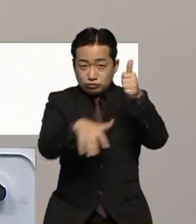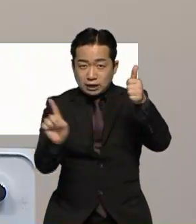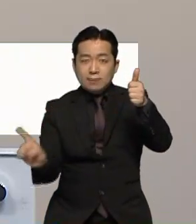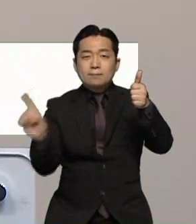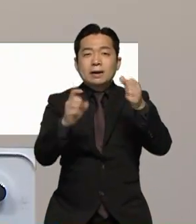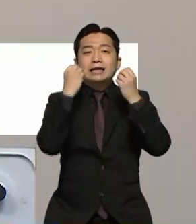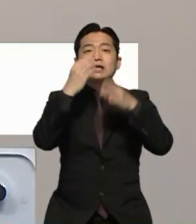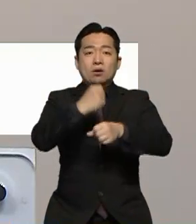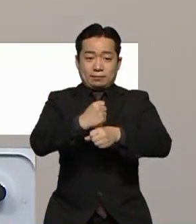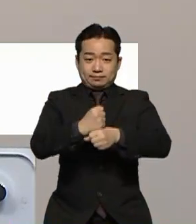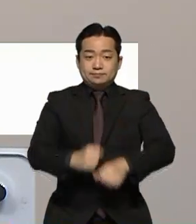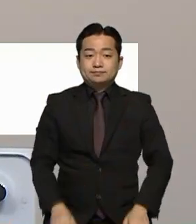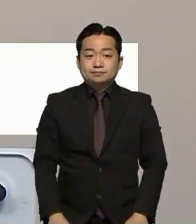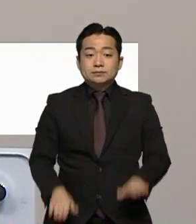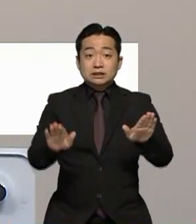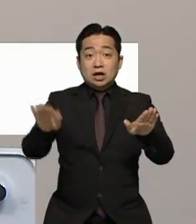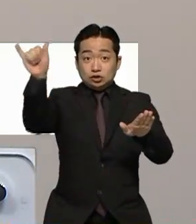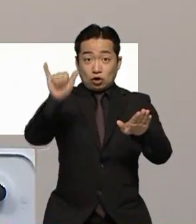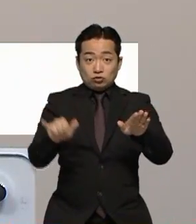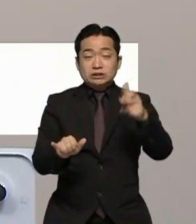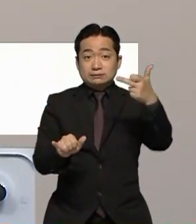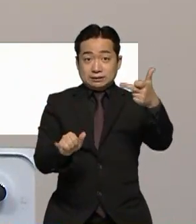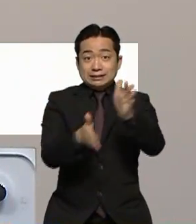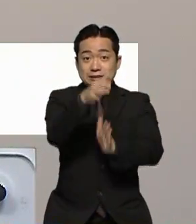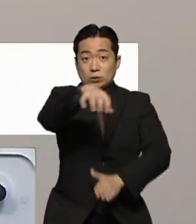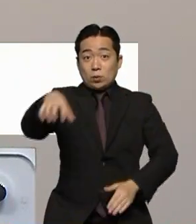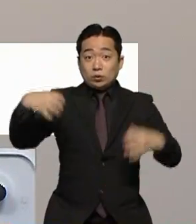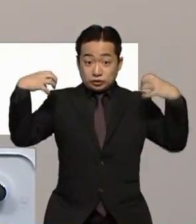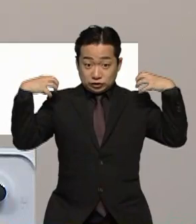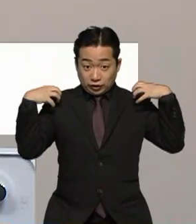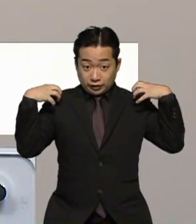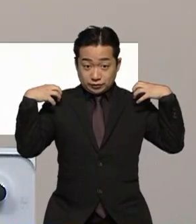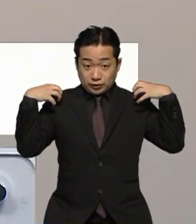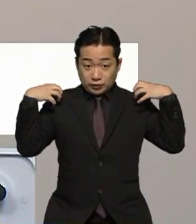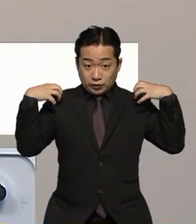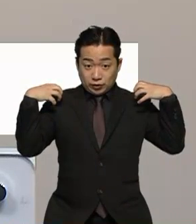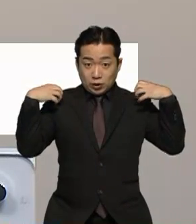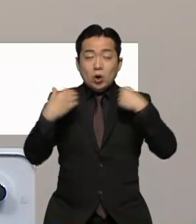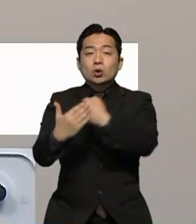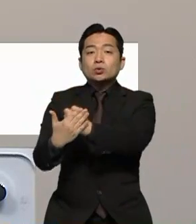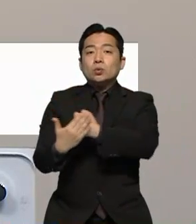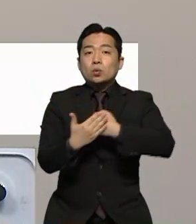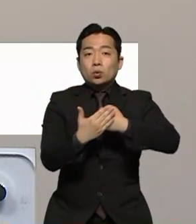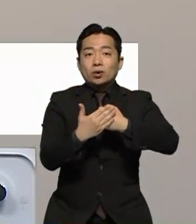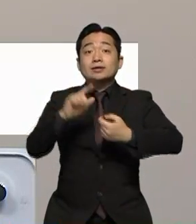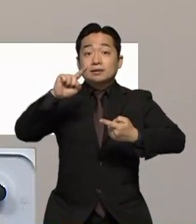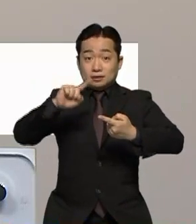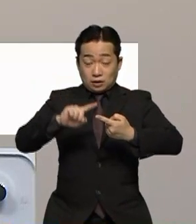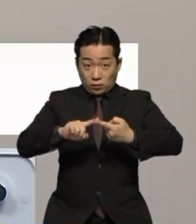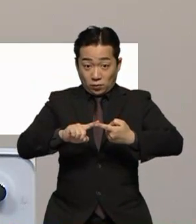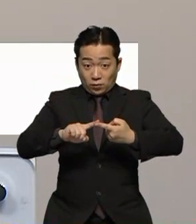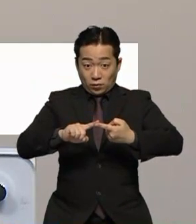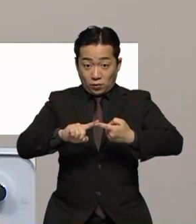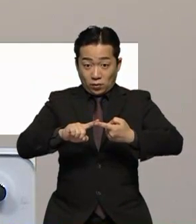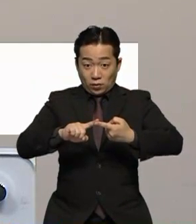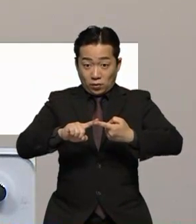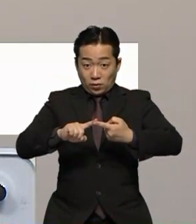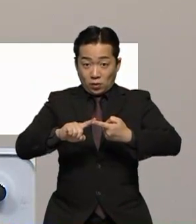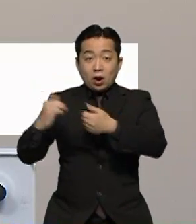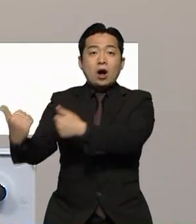전국 17개 시도청의 협조가 구해지는 대로 파견을 받아서